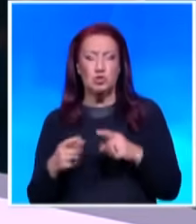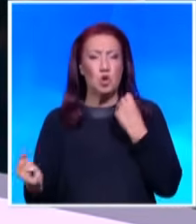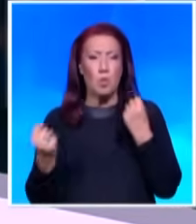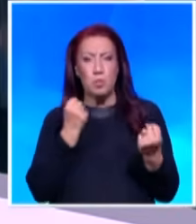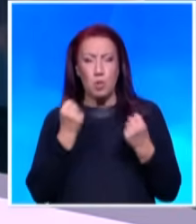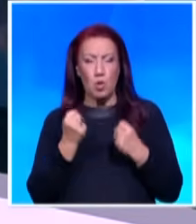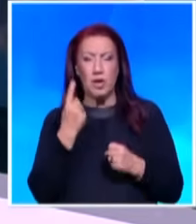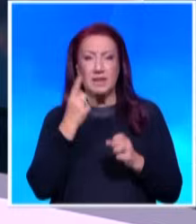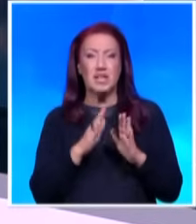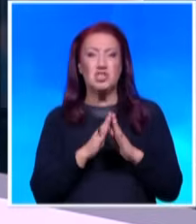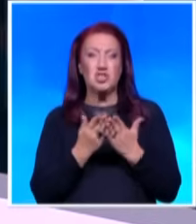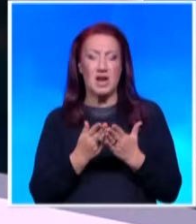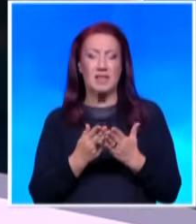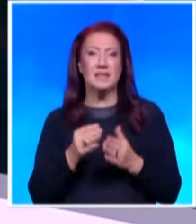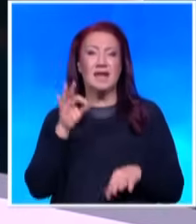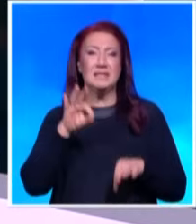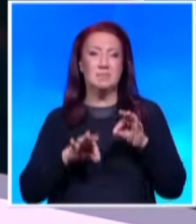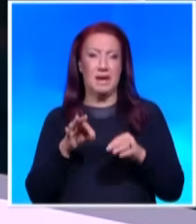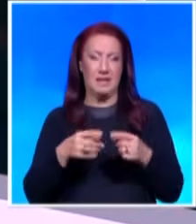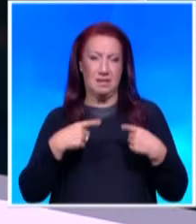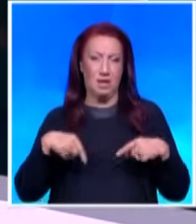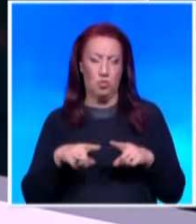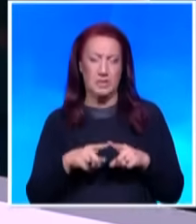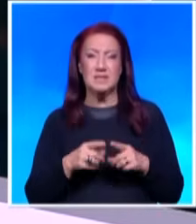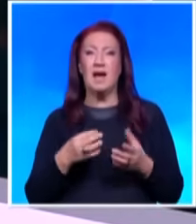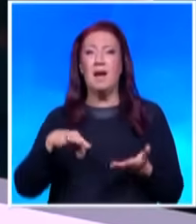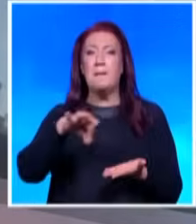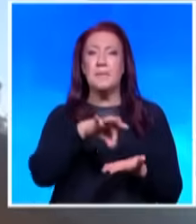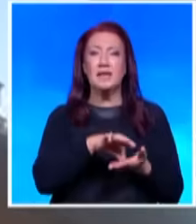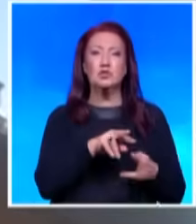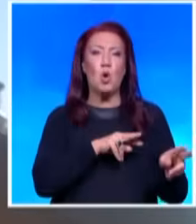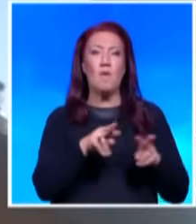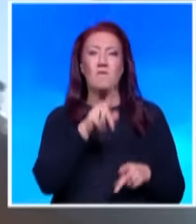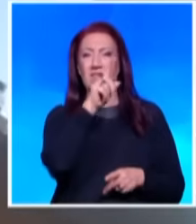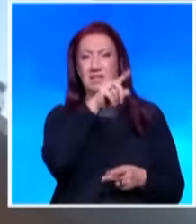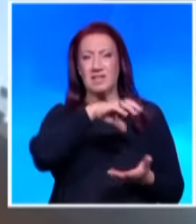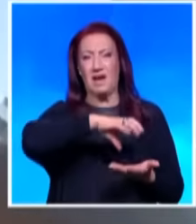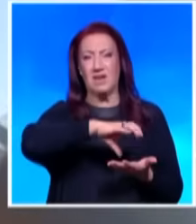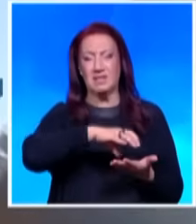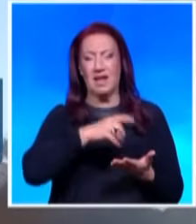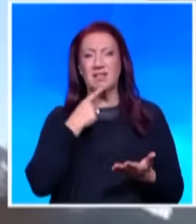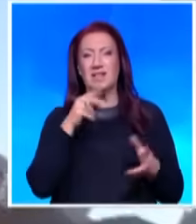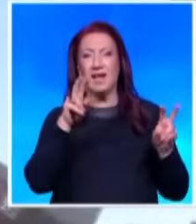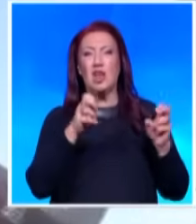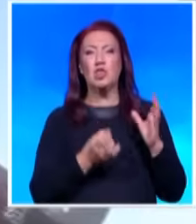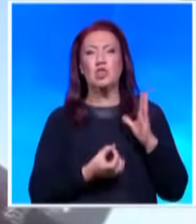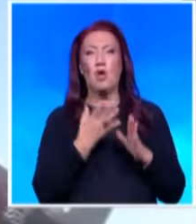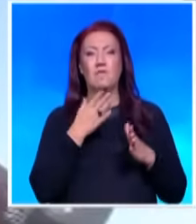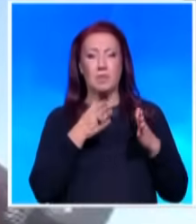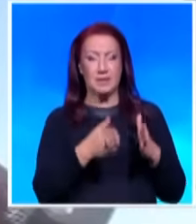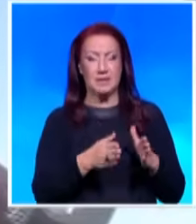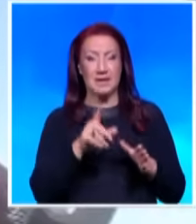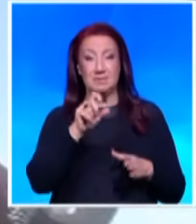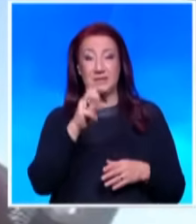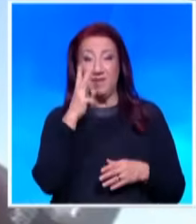комисия. Случаят е от Видинския квартал Нов път. В изборния ден, 72-а секция в квартал Нов път,